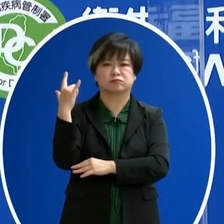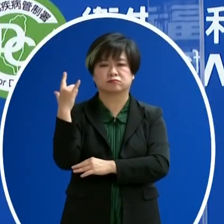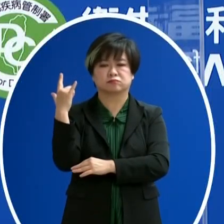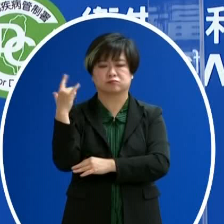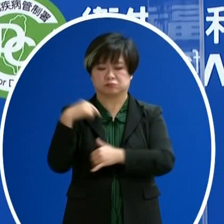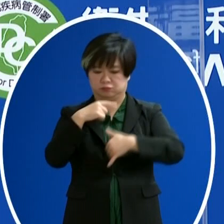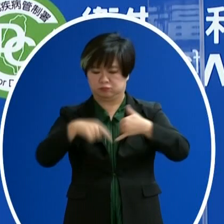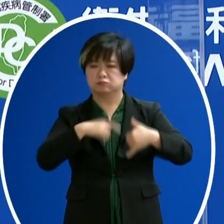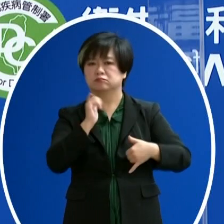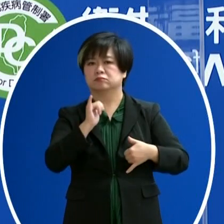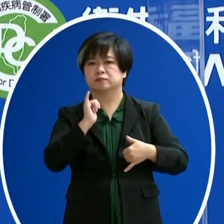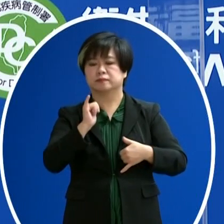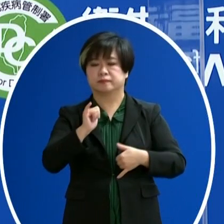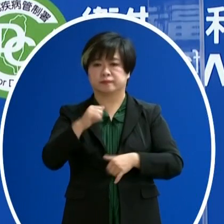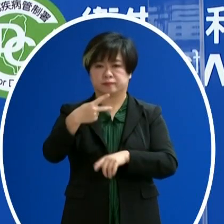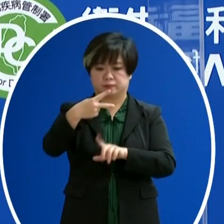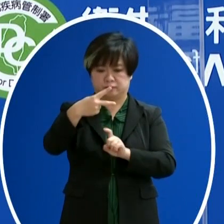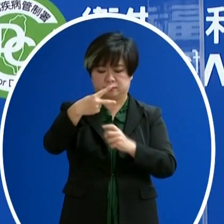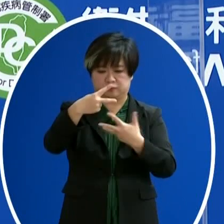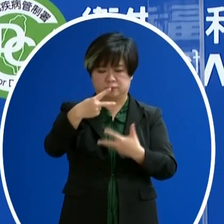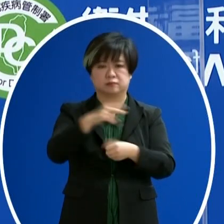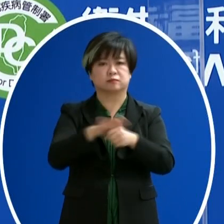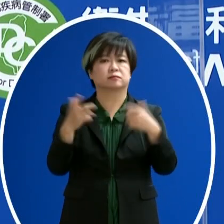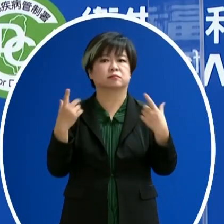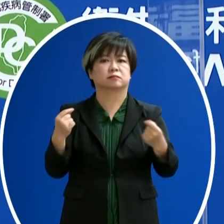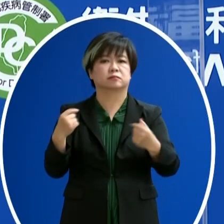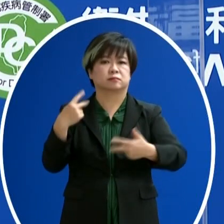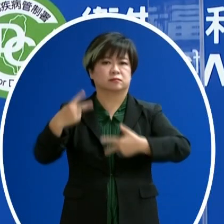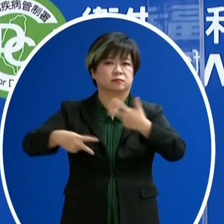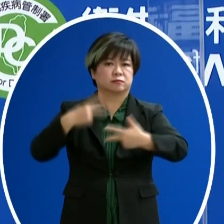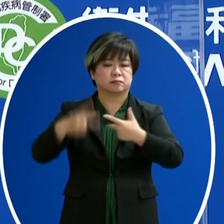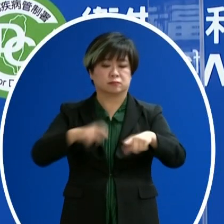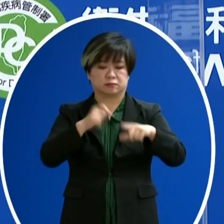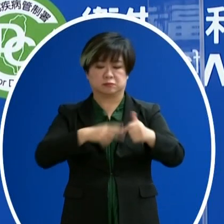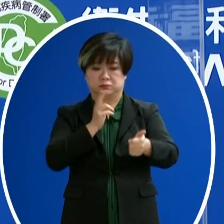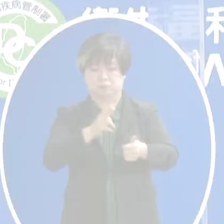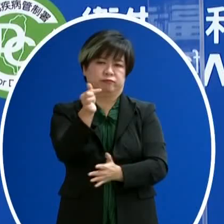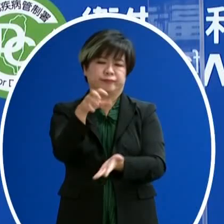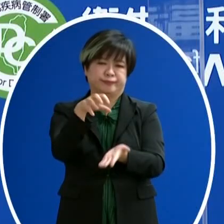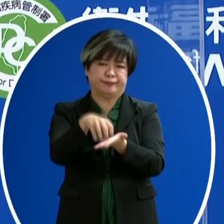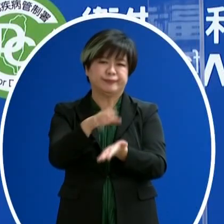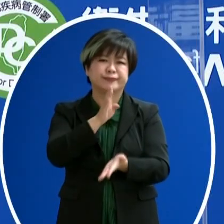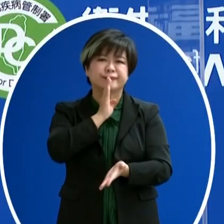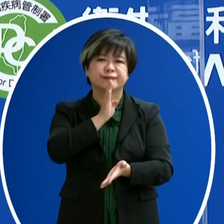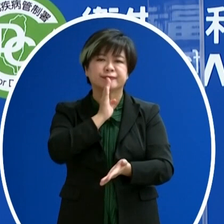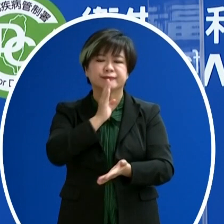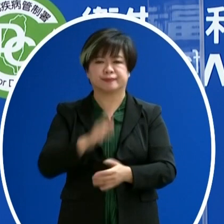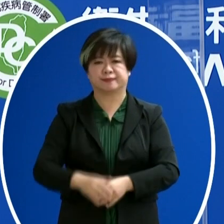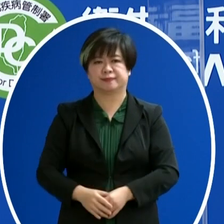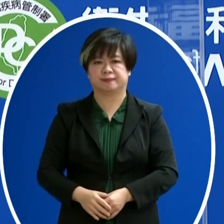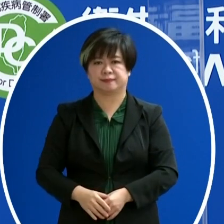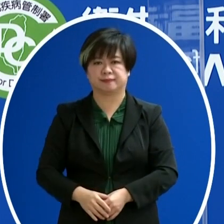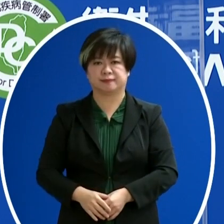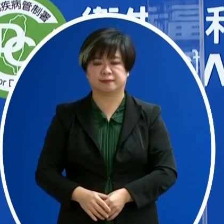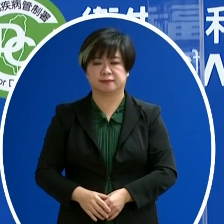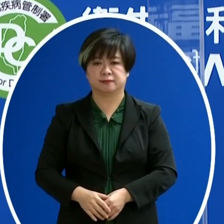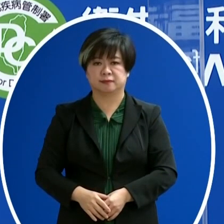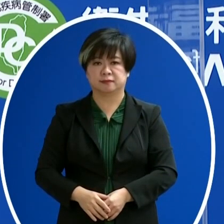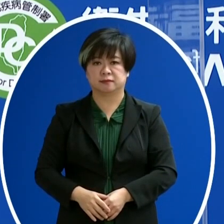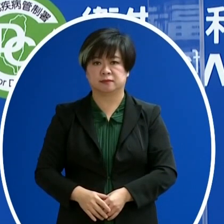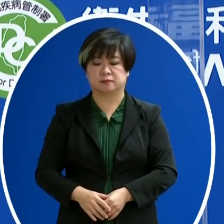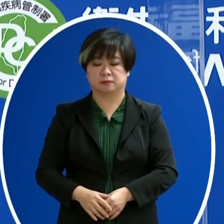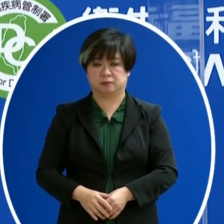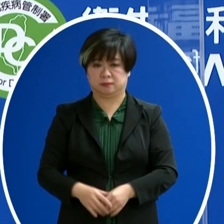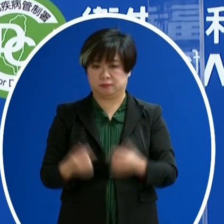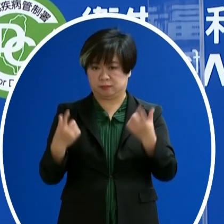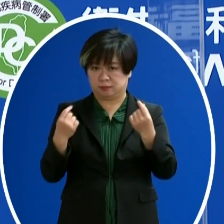那2月18号检疫期满，那公司的要求同日至医院自费采检，近日确诊。可能他在同一天